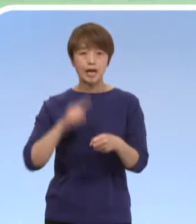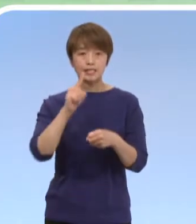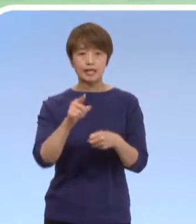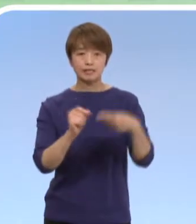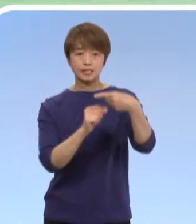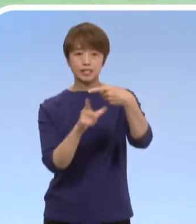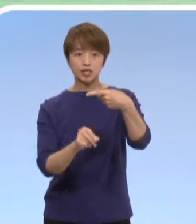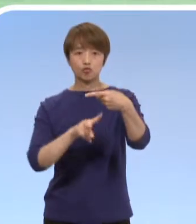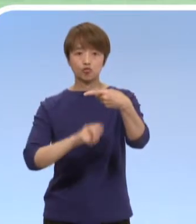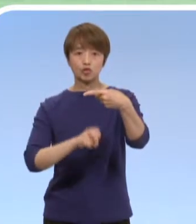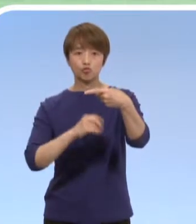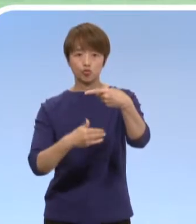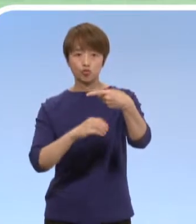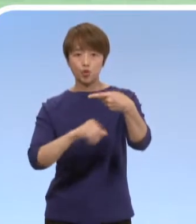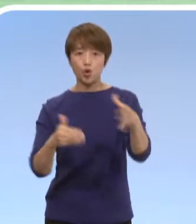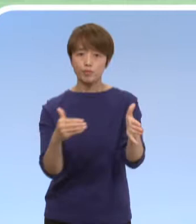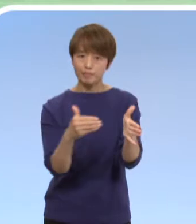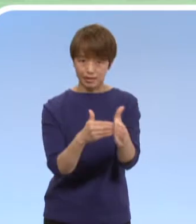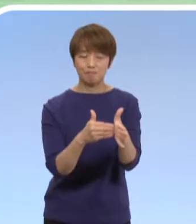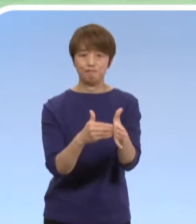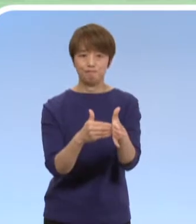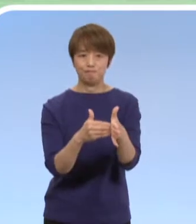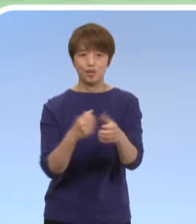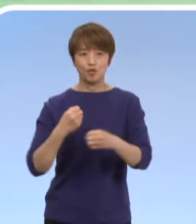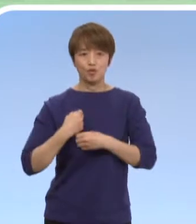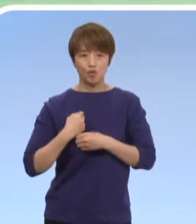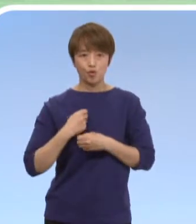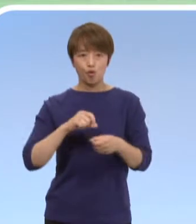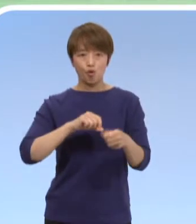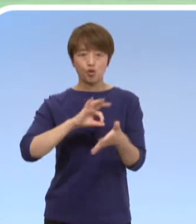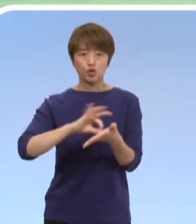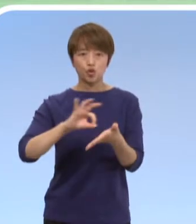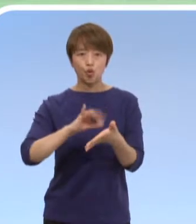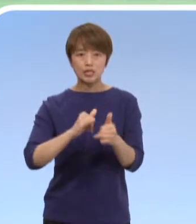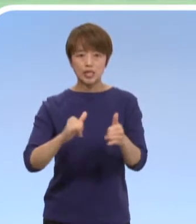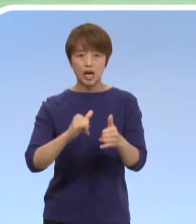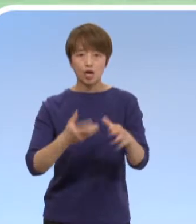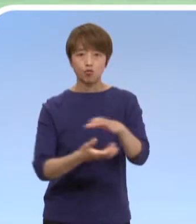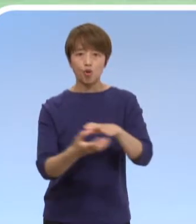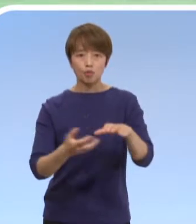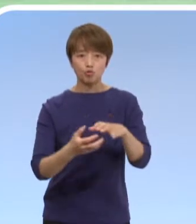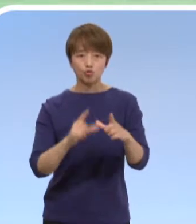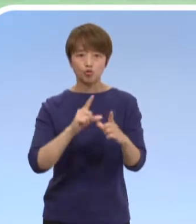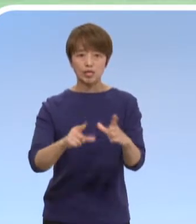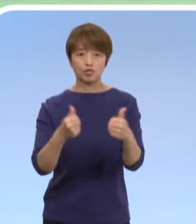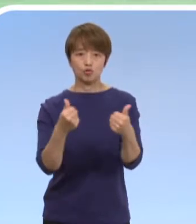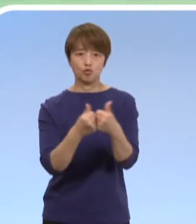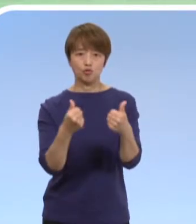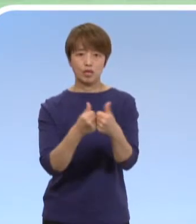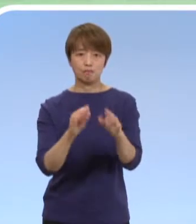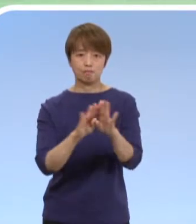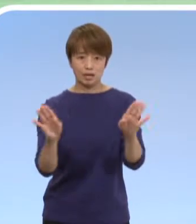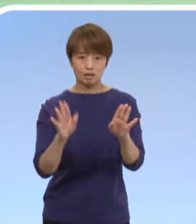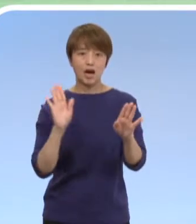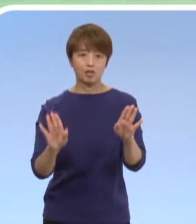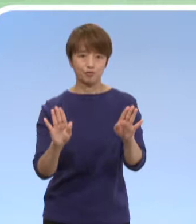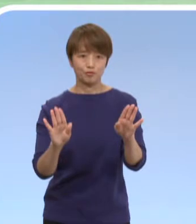来年の1月29日土曜日まで兵庫消費者トラブル LINE 相談を開設しています